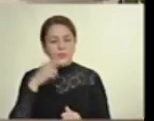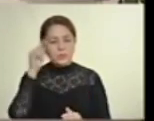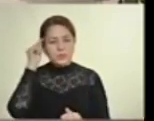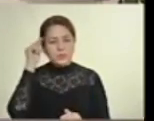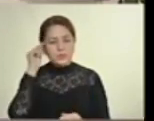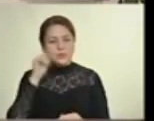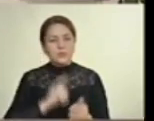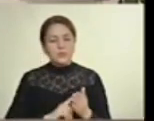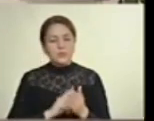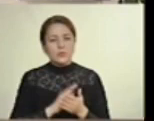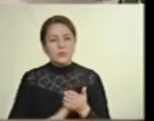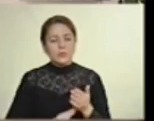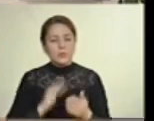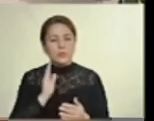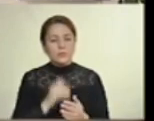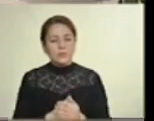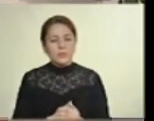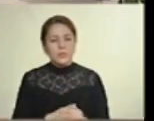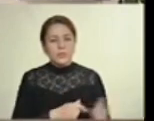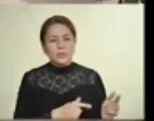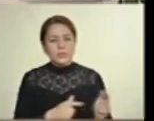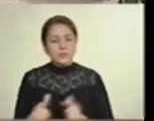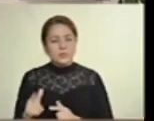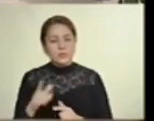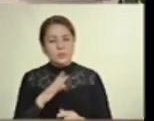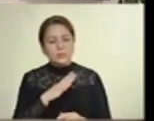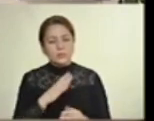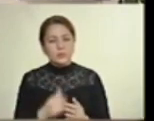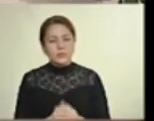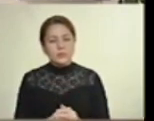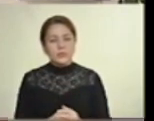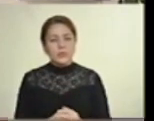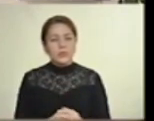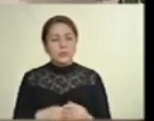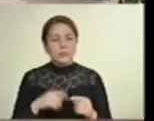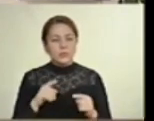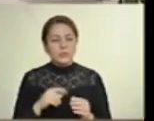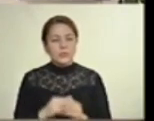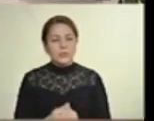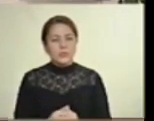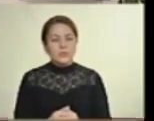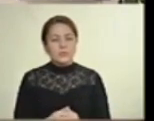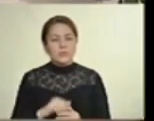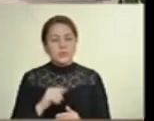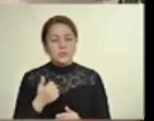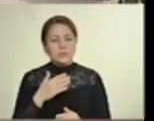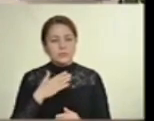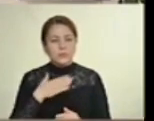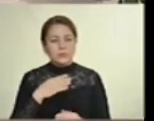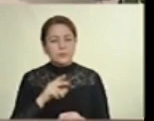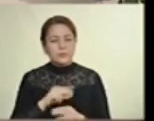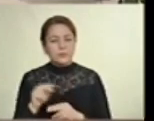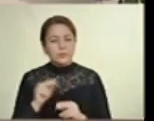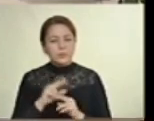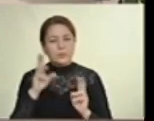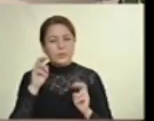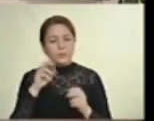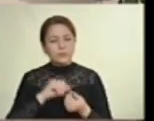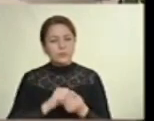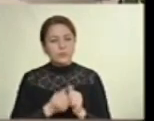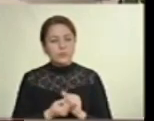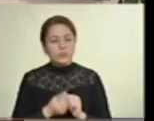darslarini davom ettiramiz. Tayyormisiz? Unda dastlab biz o'tilgan mavzuni